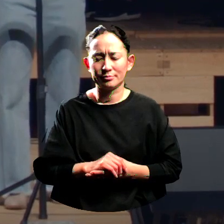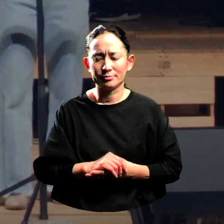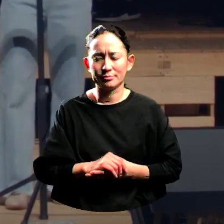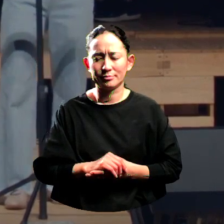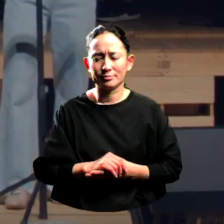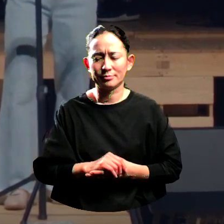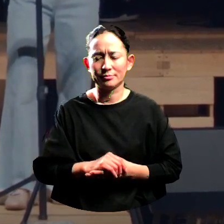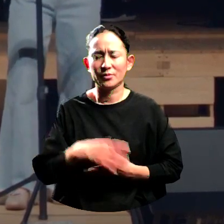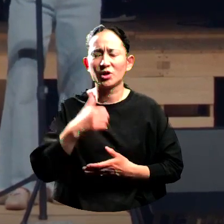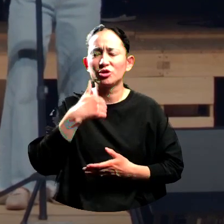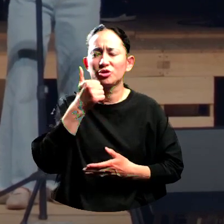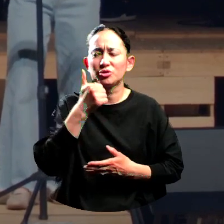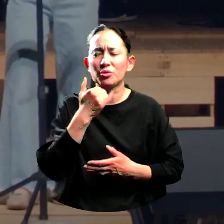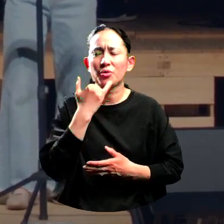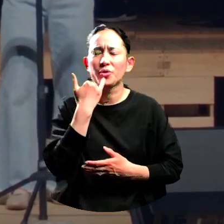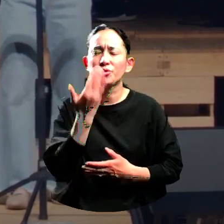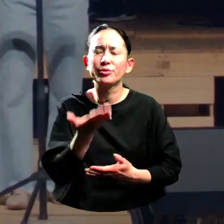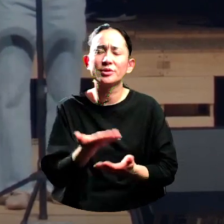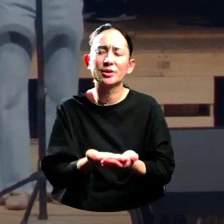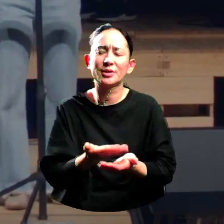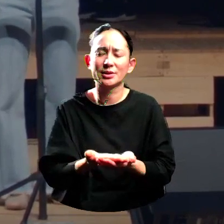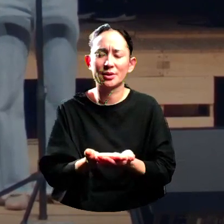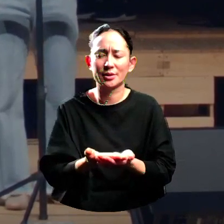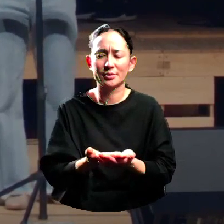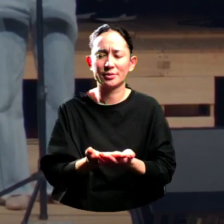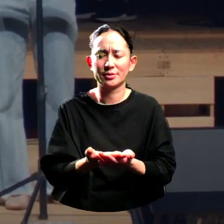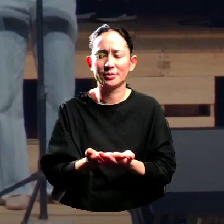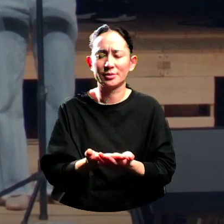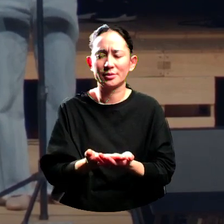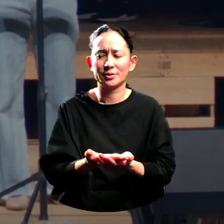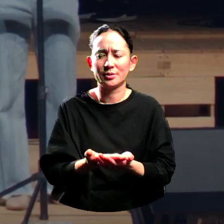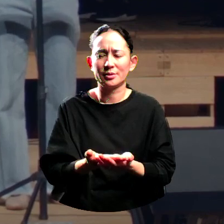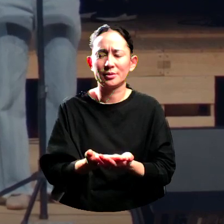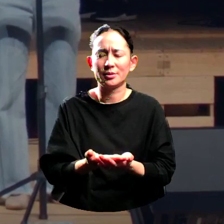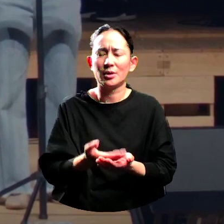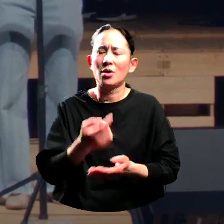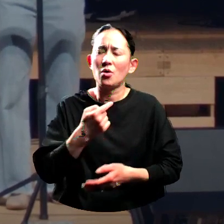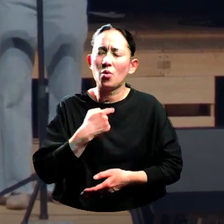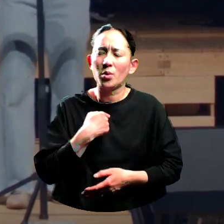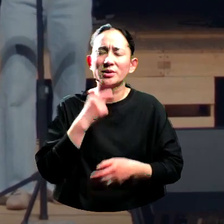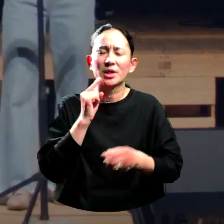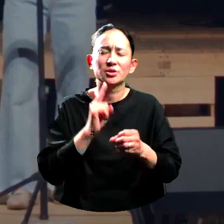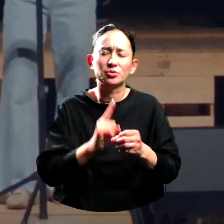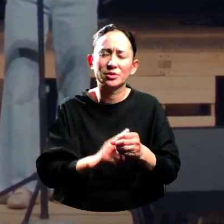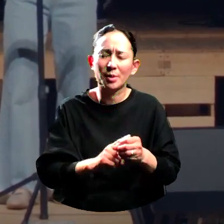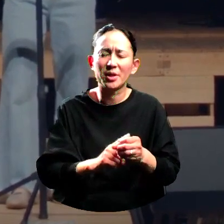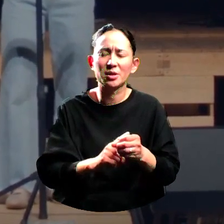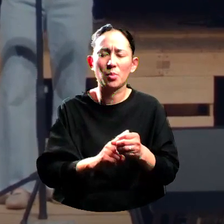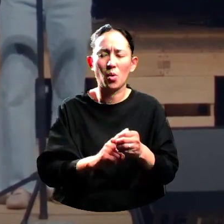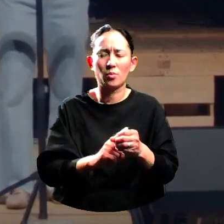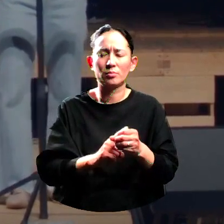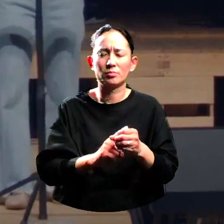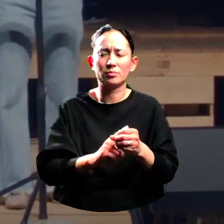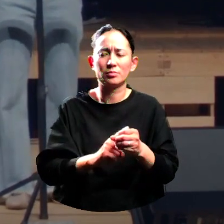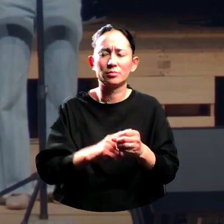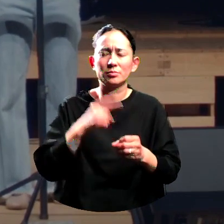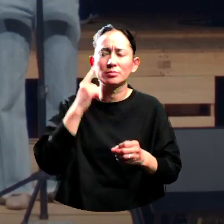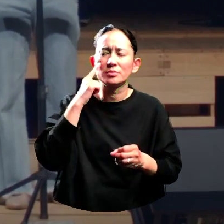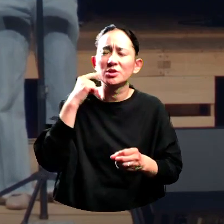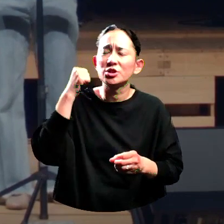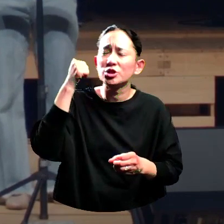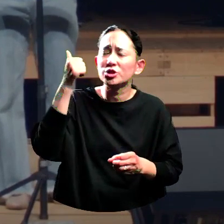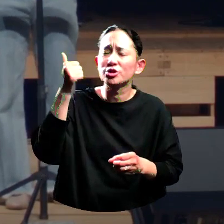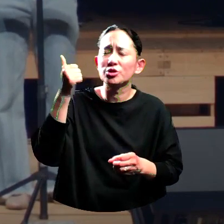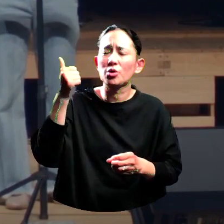inside. 主を許してください。 Please forgive me. こんな私のためにも、父よ彼らを許してください